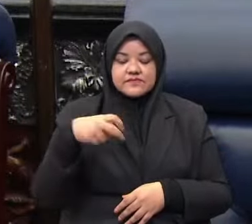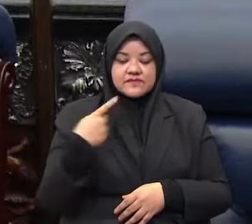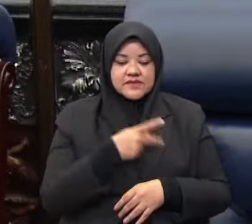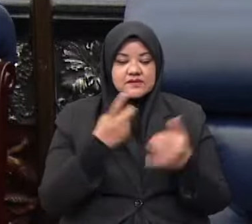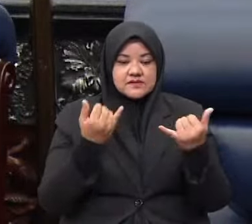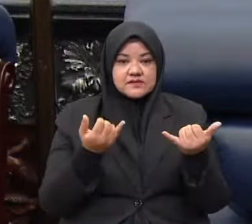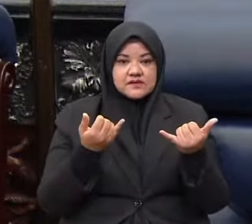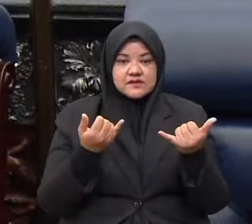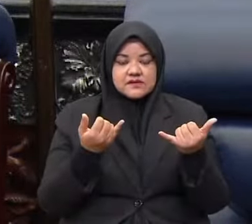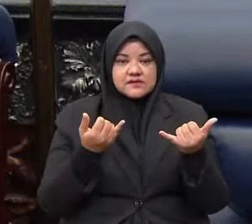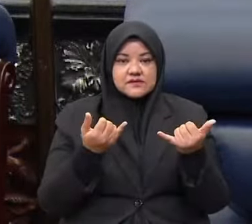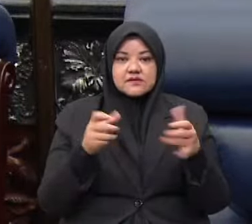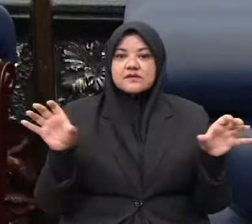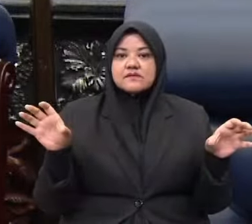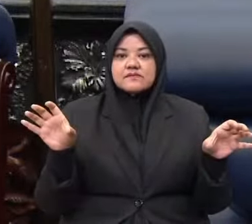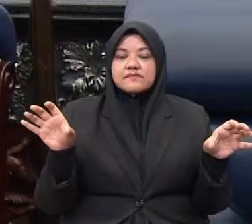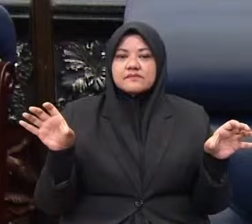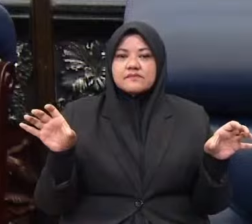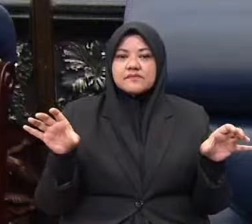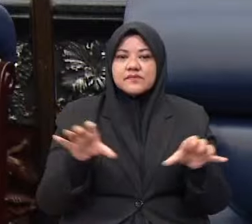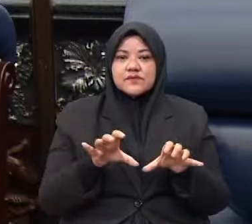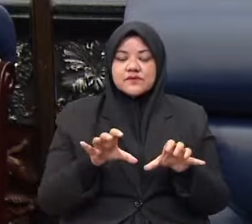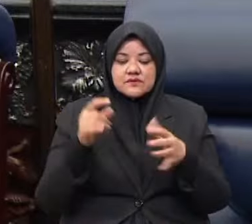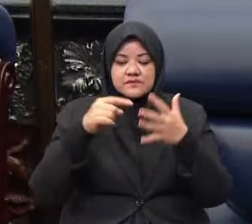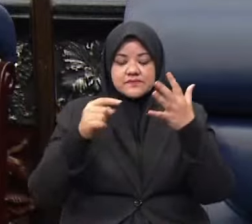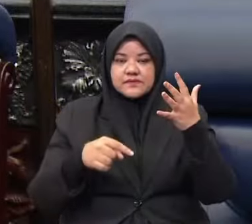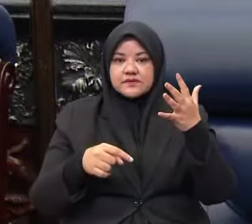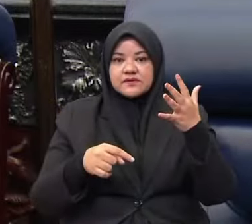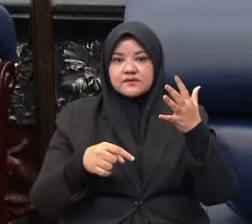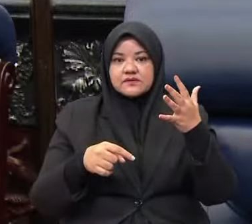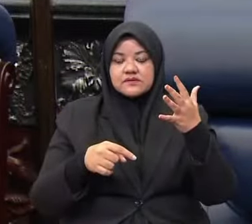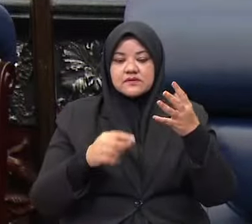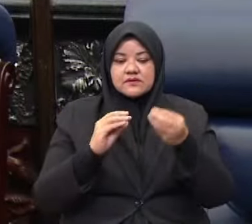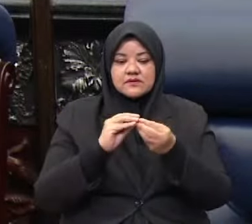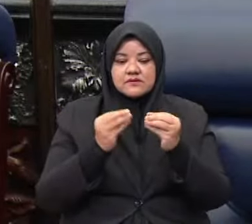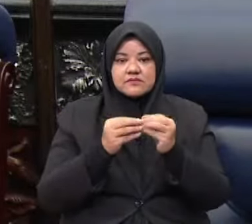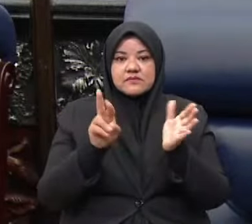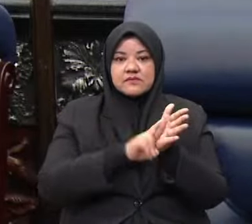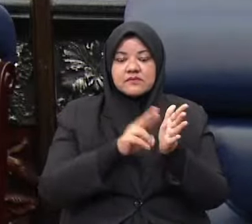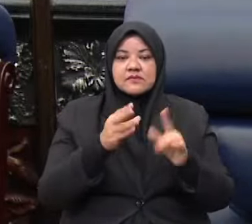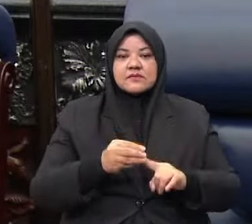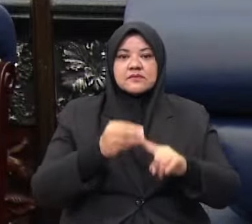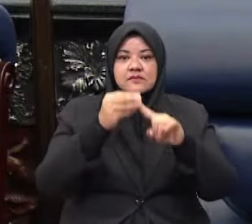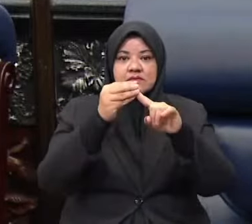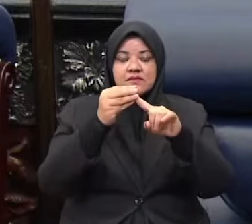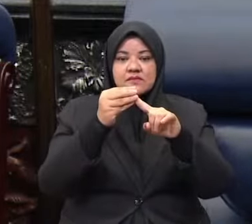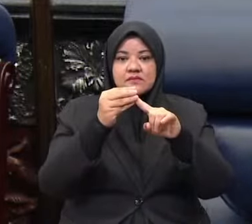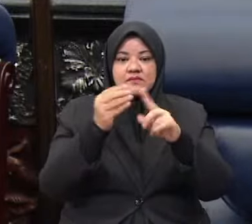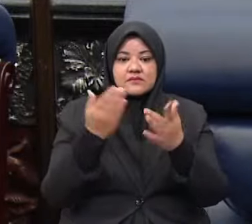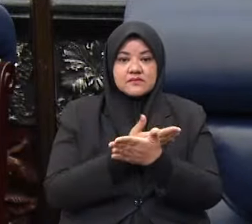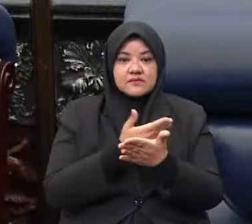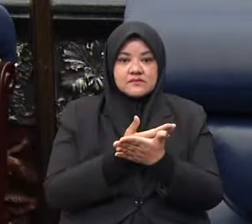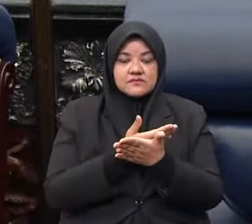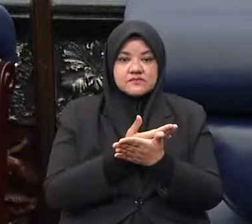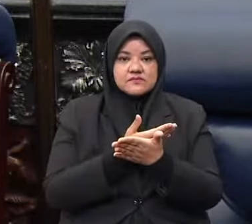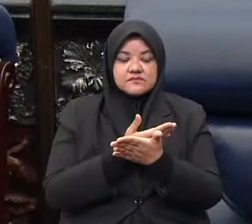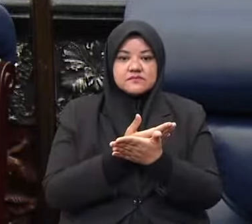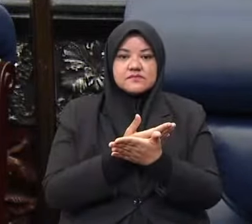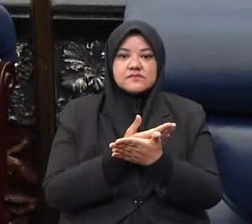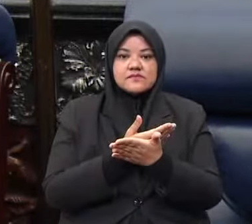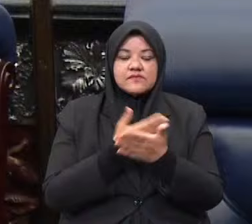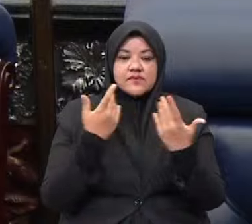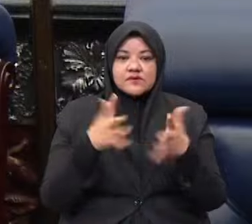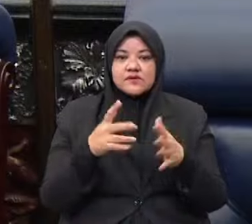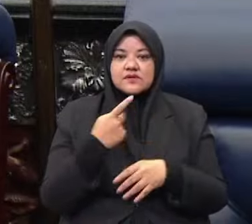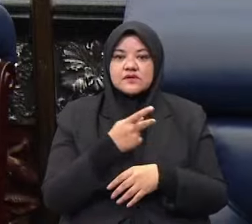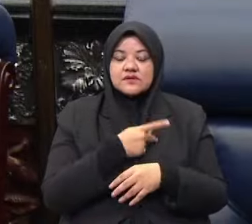sedang melaksanakan beberapa siri nombor-nombor pendaftaran khas yang terbaru ini, baru-baru ini